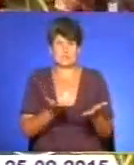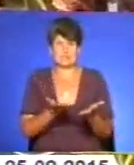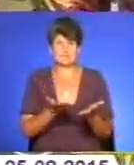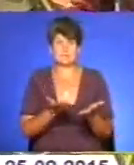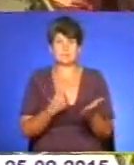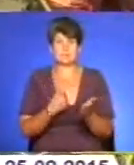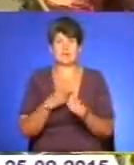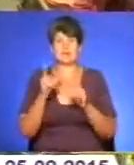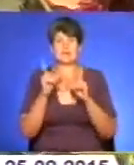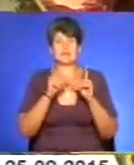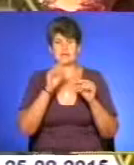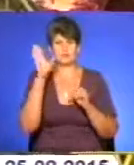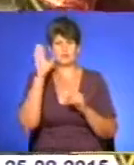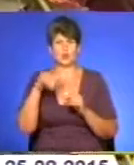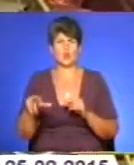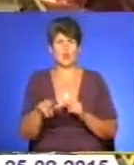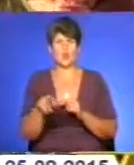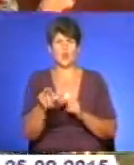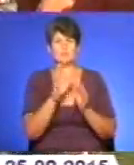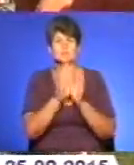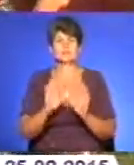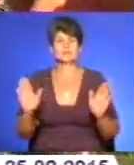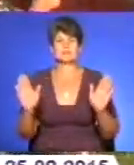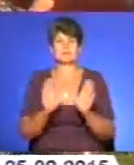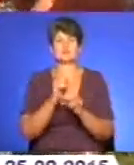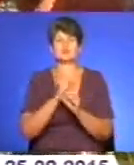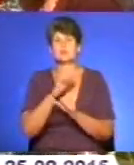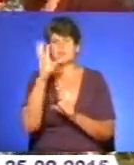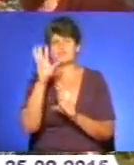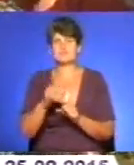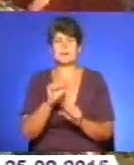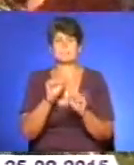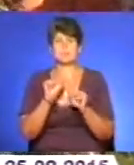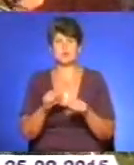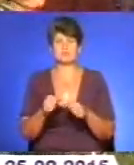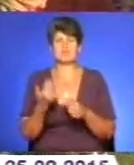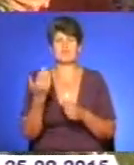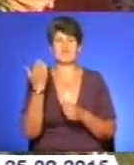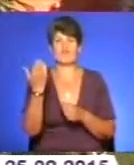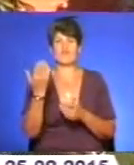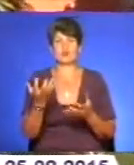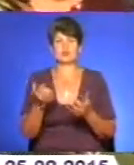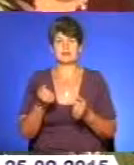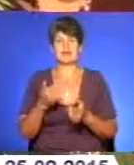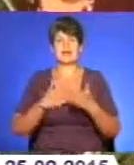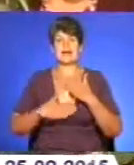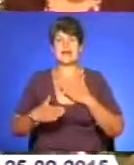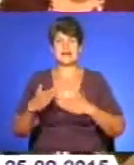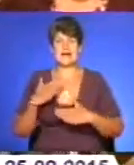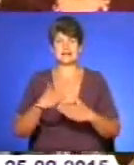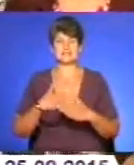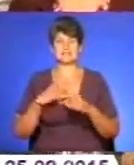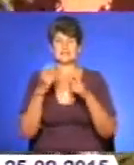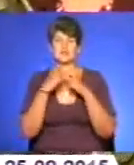Ми ось їхали всю дорогу ми співали. Зробимо все можливе від нас, щоб ви отримали настільки радість і